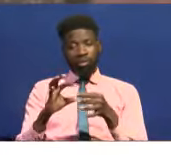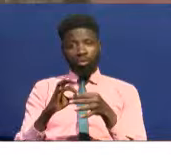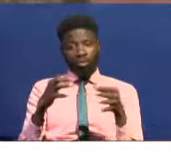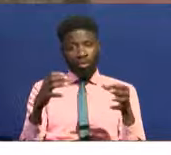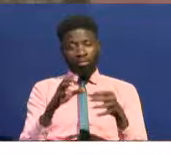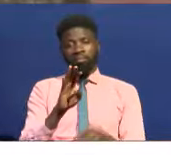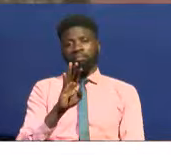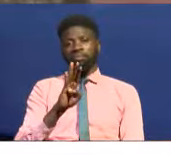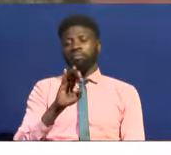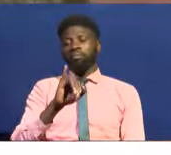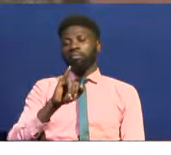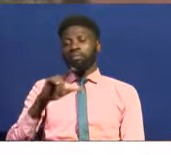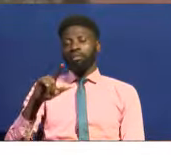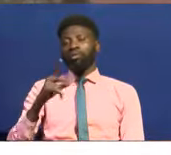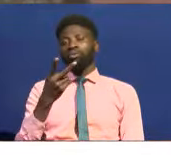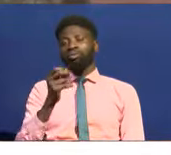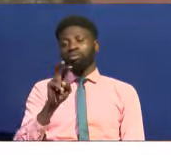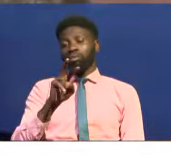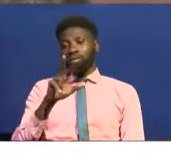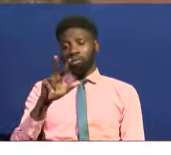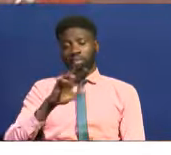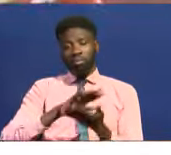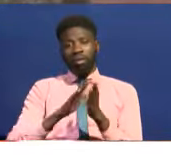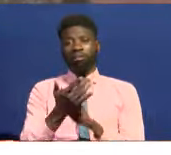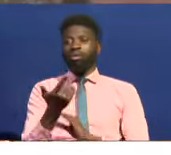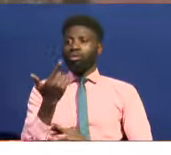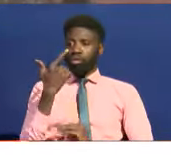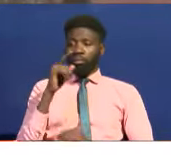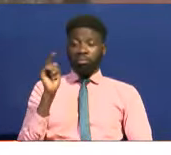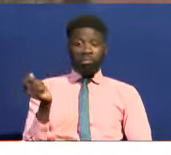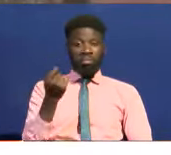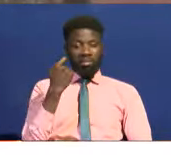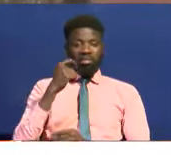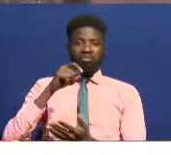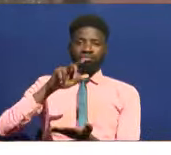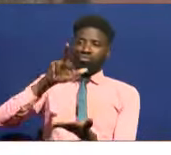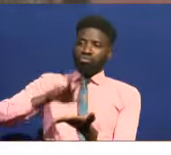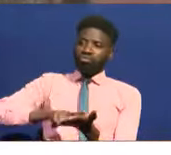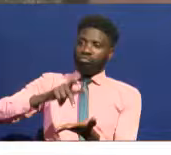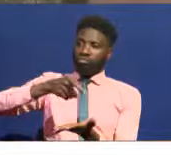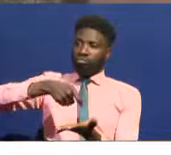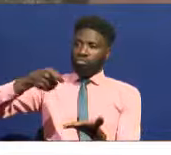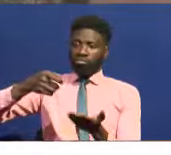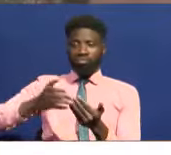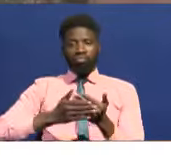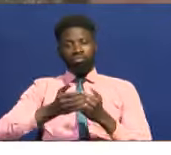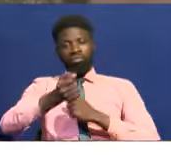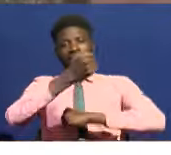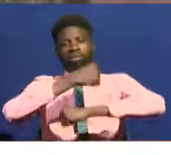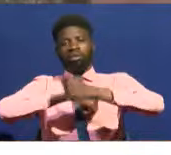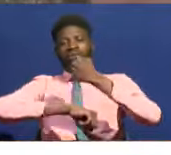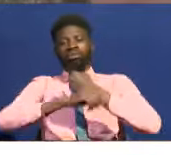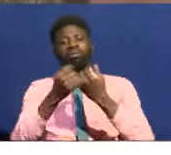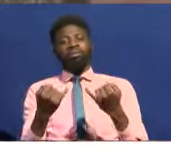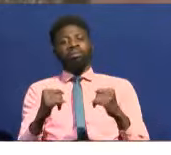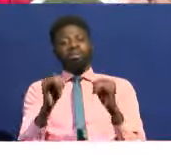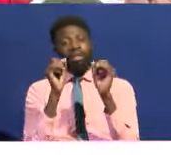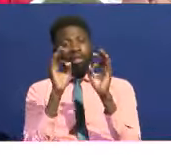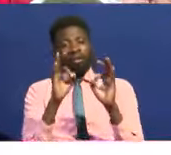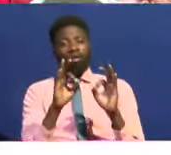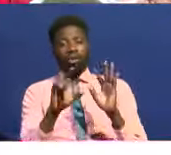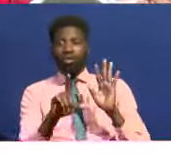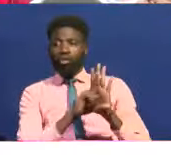2023 into law. President aweke kidole ndio tusukume, kwa sababu tukiweka sheria hata kama wengine